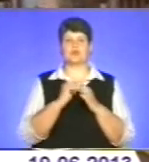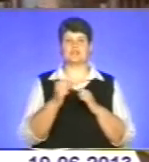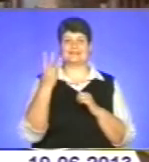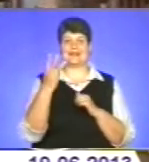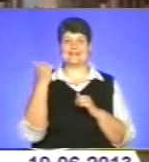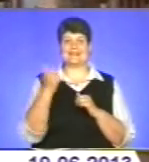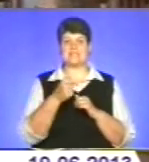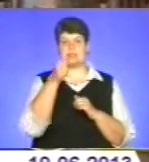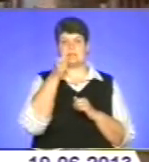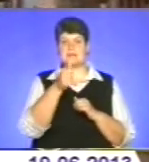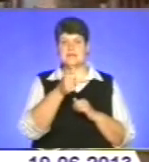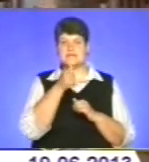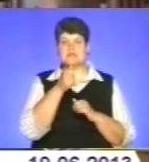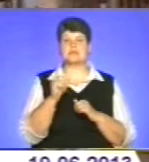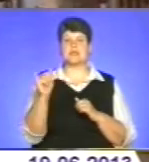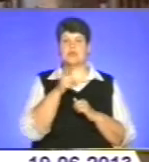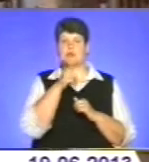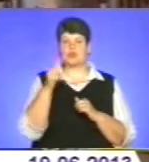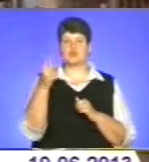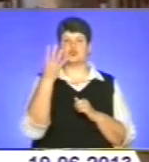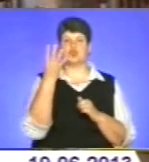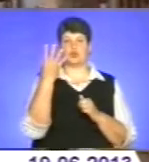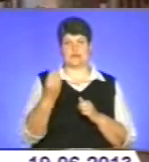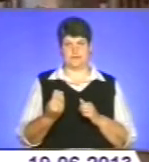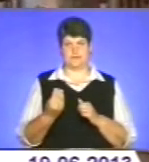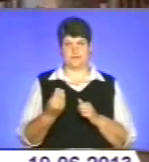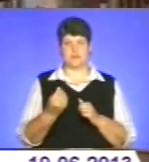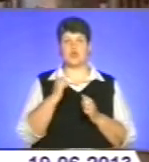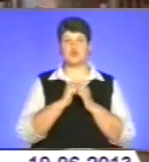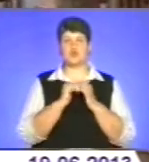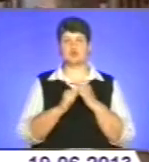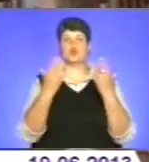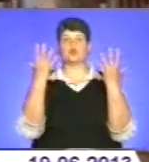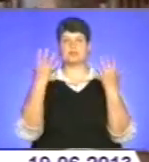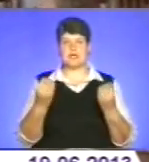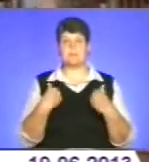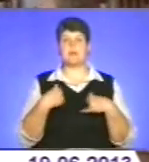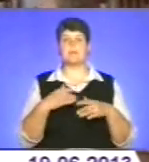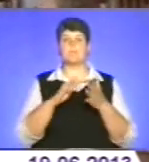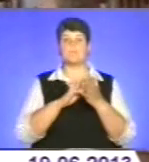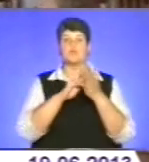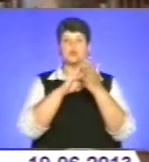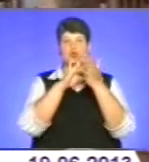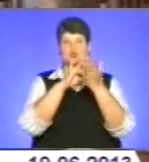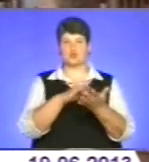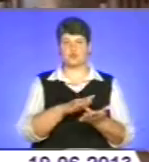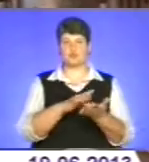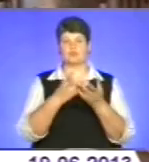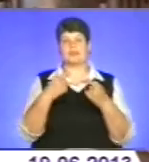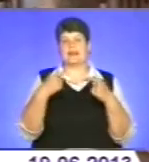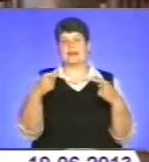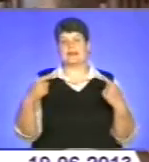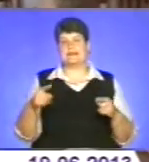місяця і на протязі 4 днів. Кожного дня ми подорожуємо на якісь